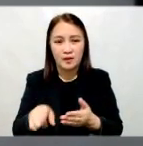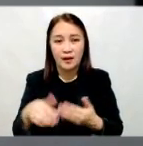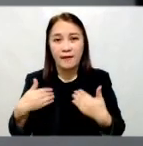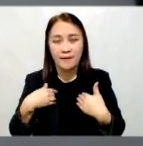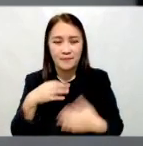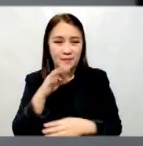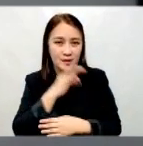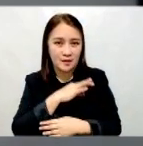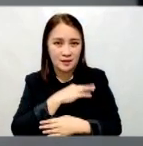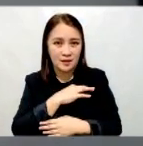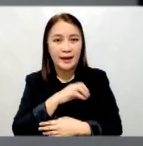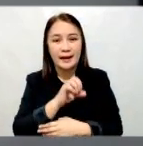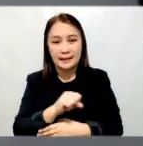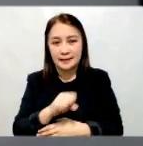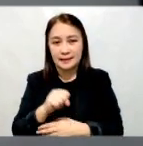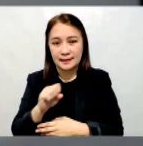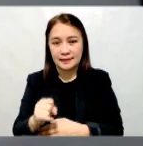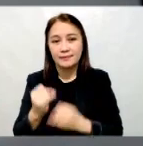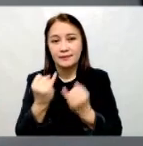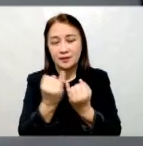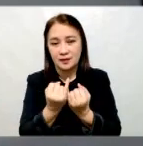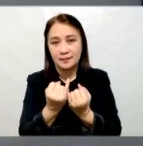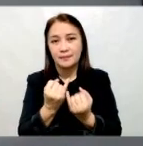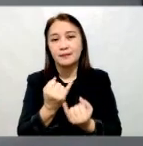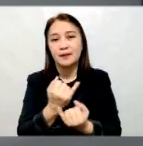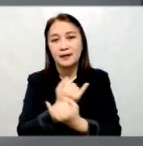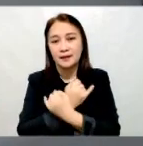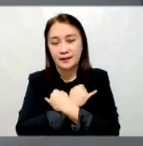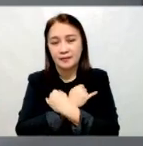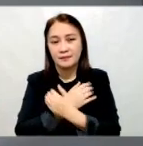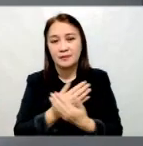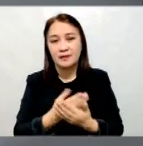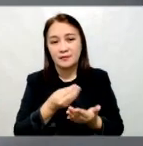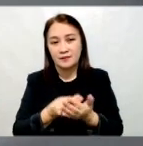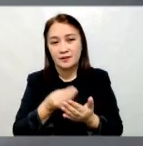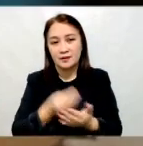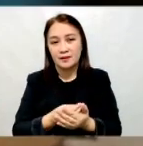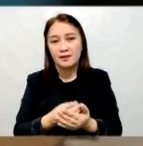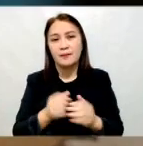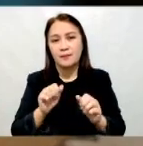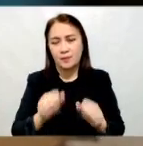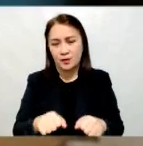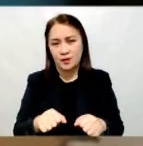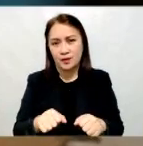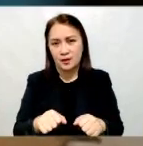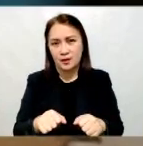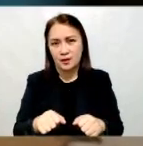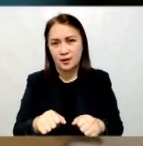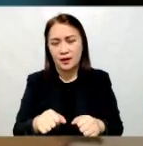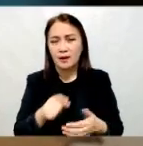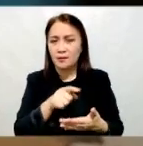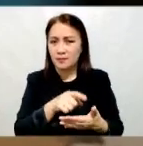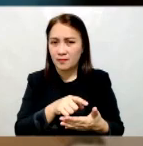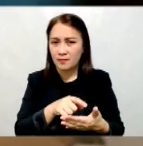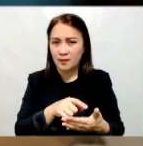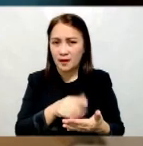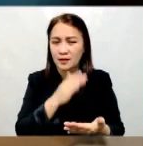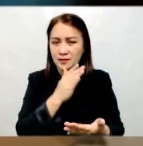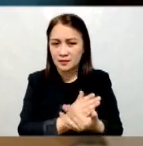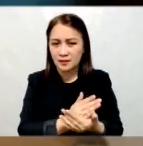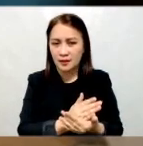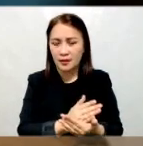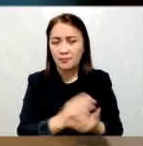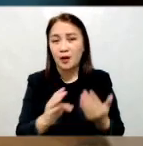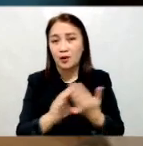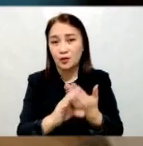sila sa SSS, PhilHealth at Pag-ibig Fund. Maaari na rin tapusin ng empleyado ang kanyang kontrata bago ito